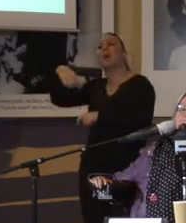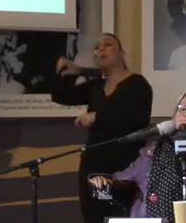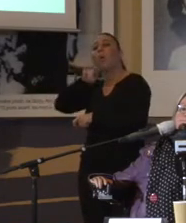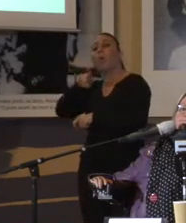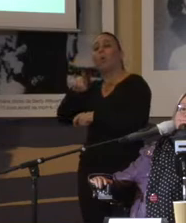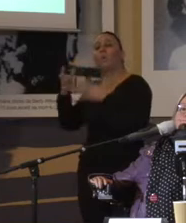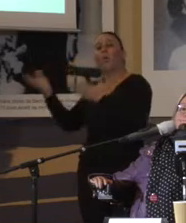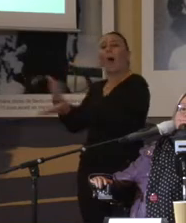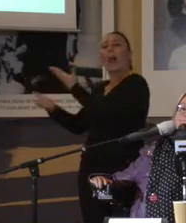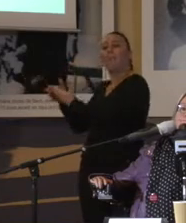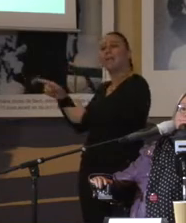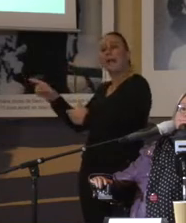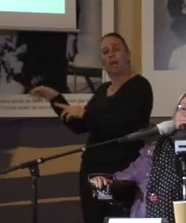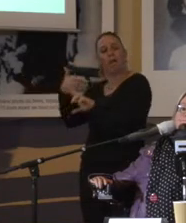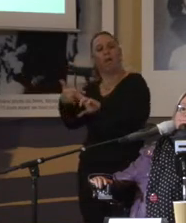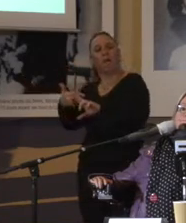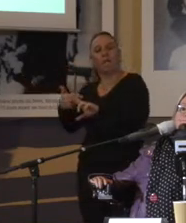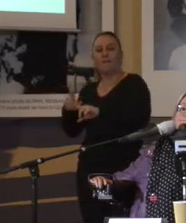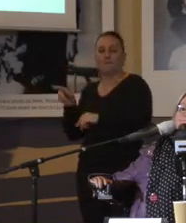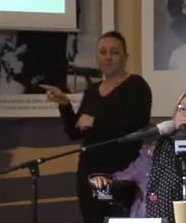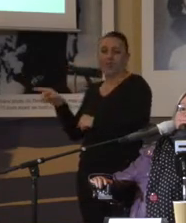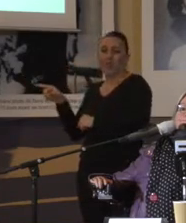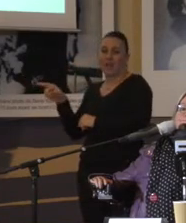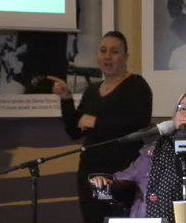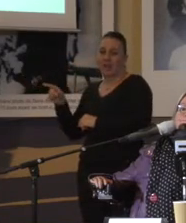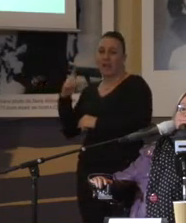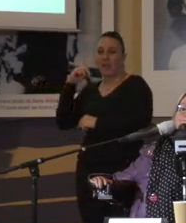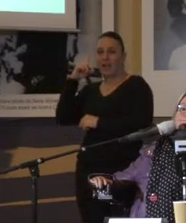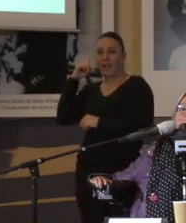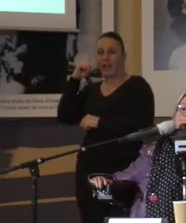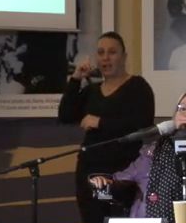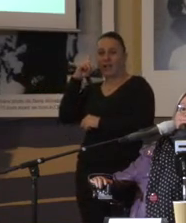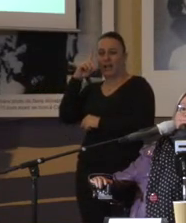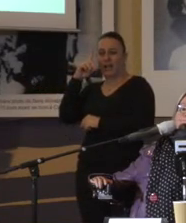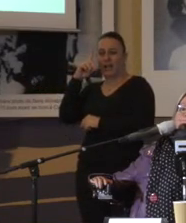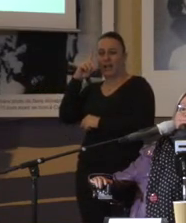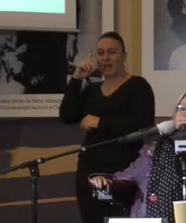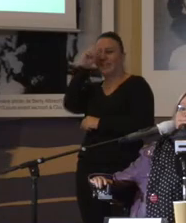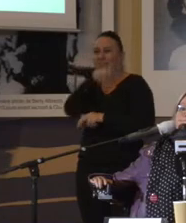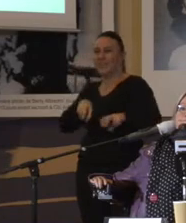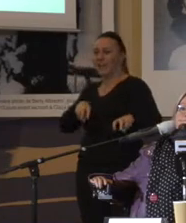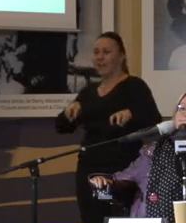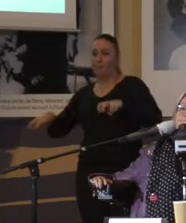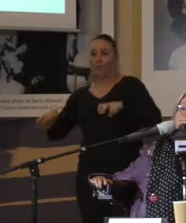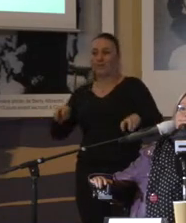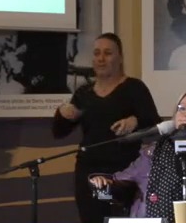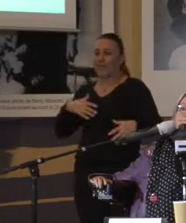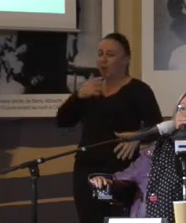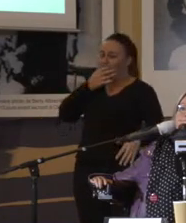veulent faire à sa place, parce qu'elle a beaucoup de mal dans sa montrée. Dans sa maîtrisité pour parler